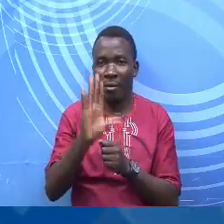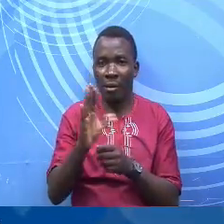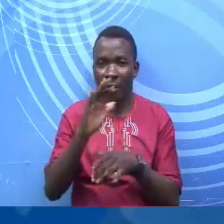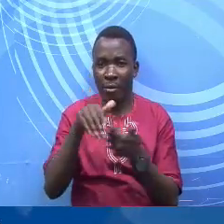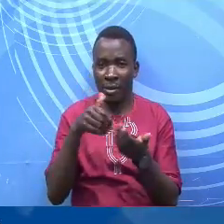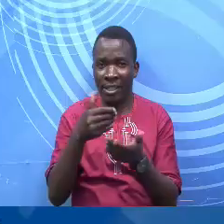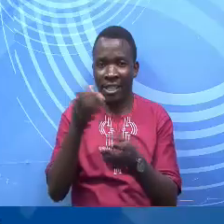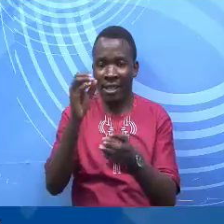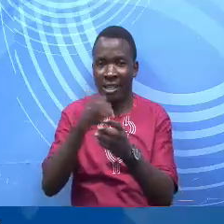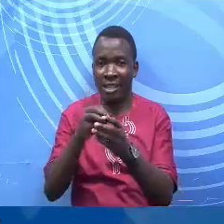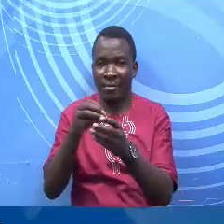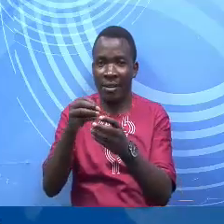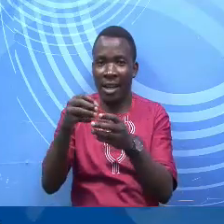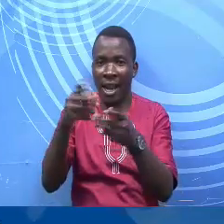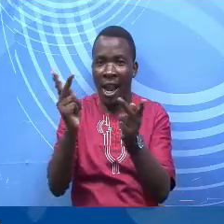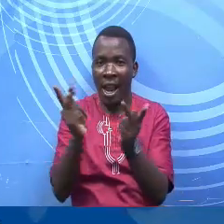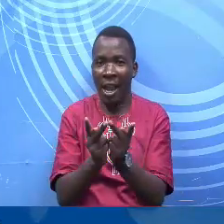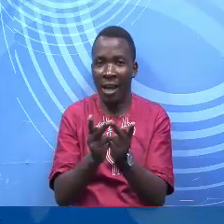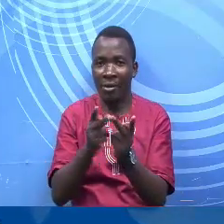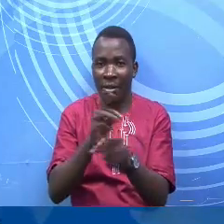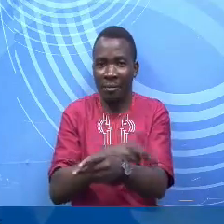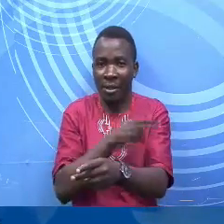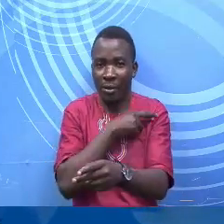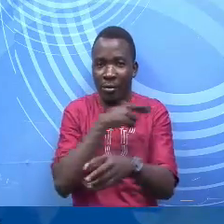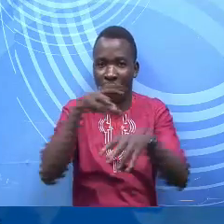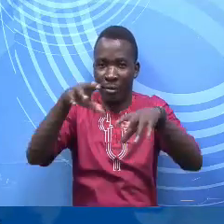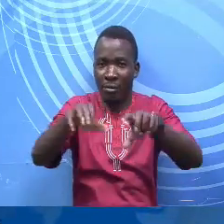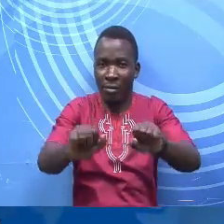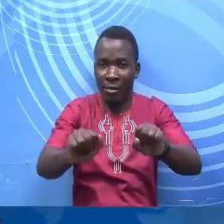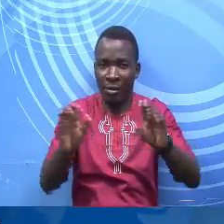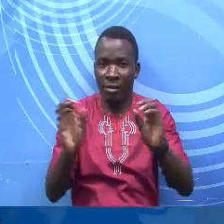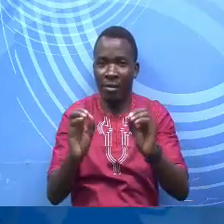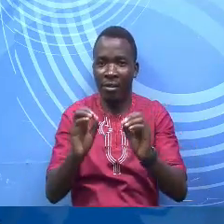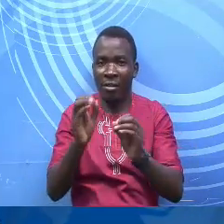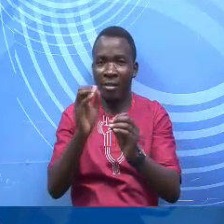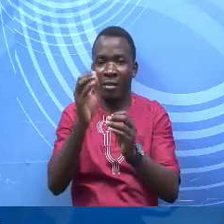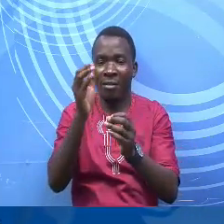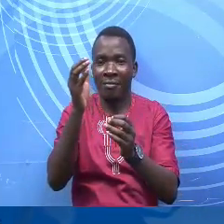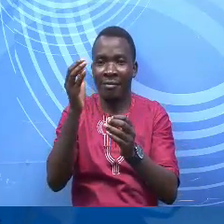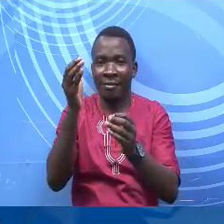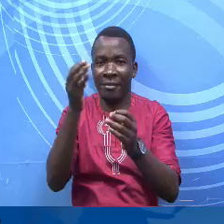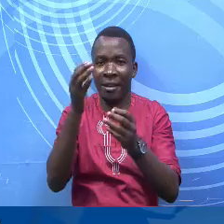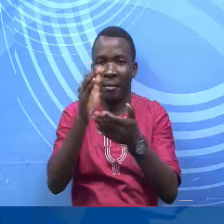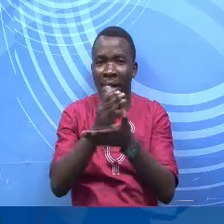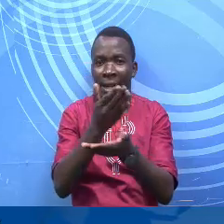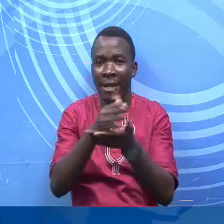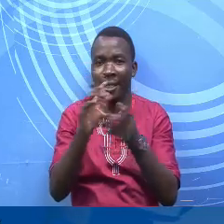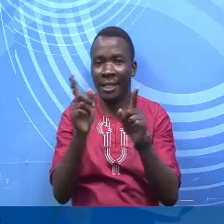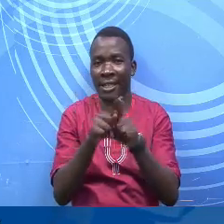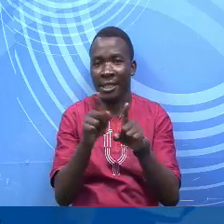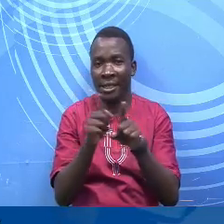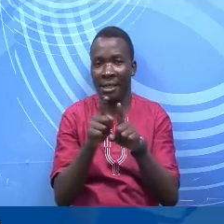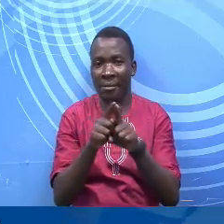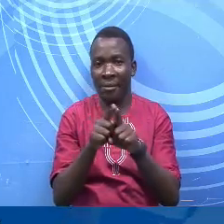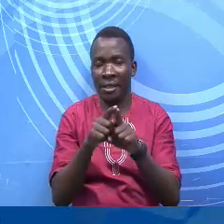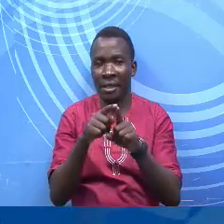mu gice cy'imitungo idafatika bagabanyijwe nk'uko umwe mu bacamanza baciye